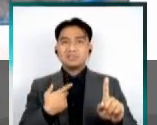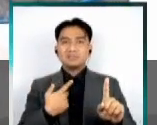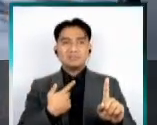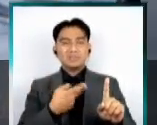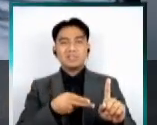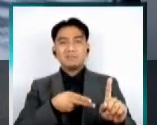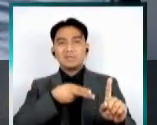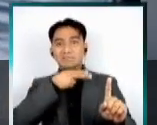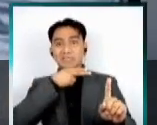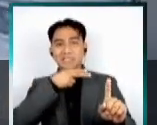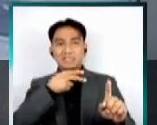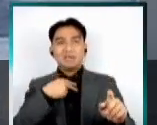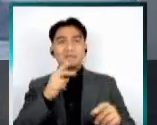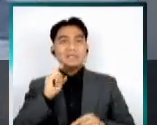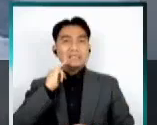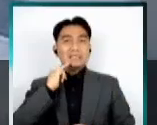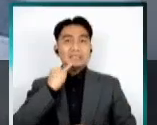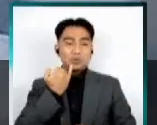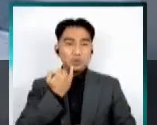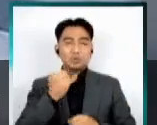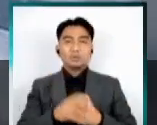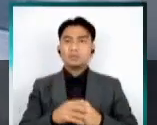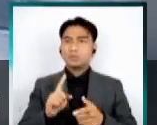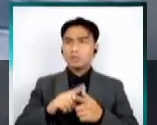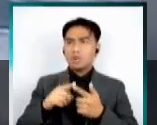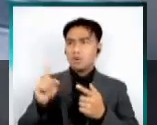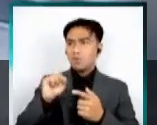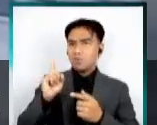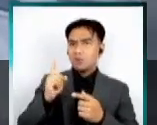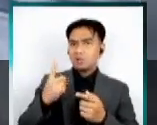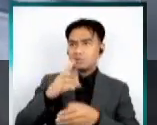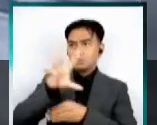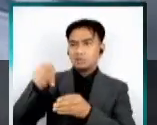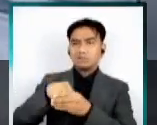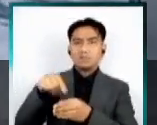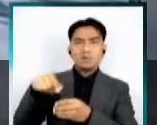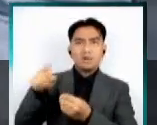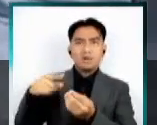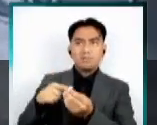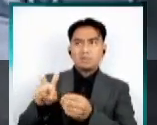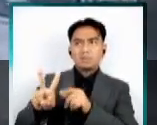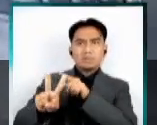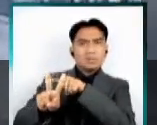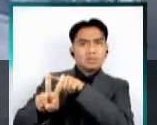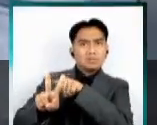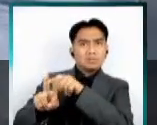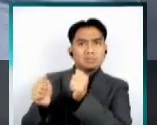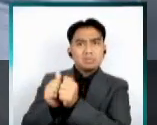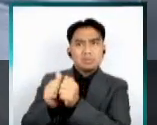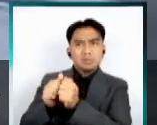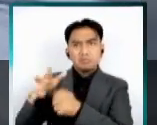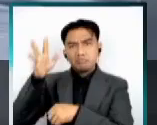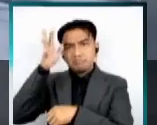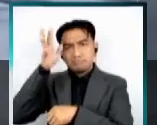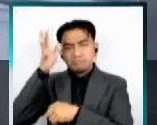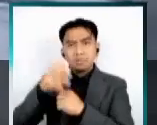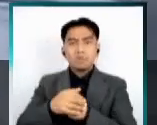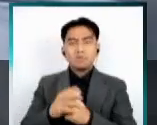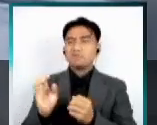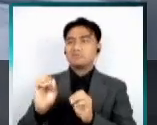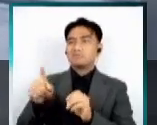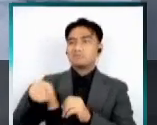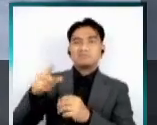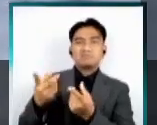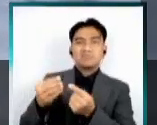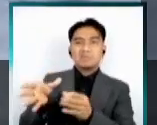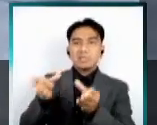motibo naman ng kaibigan at kung ano ang pagkakasangkot ng kanyang ama. Walang pahayag ang mga nahuling suspect. Dalawang kasamahan